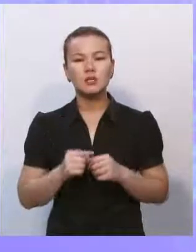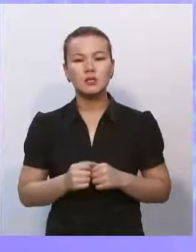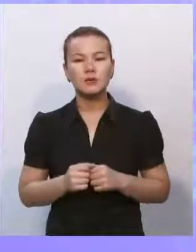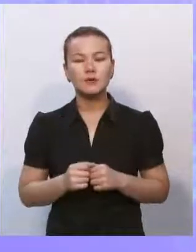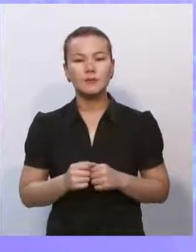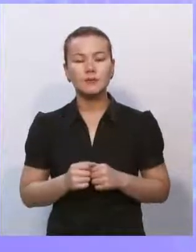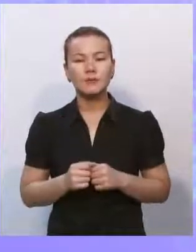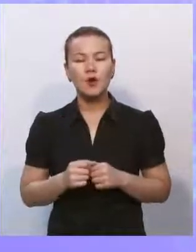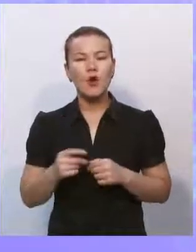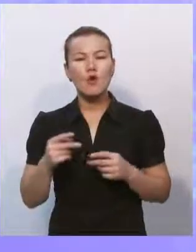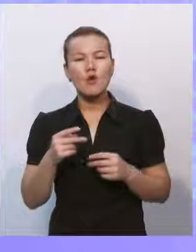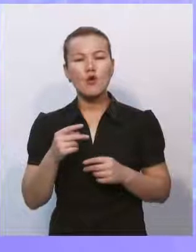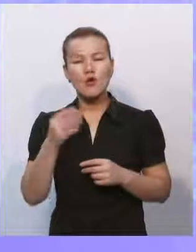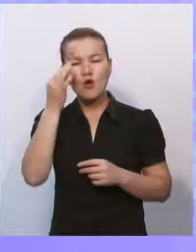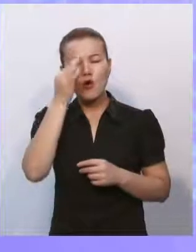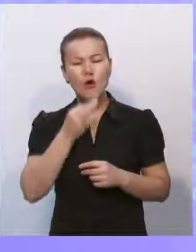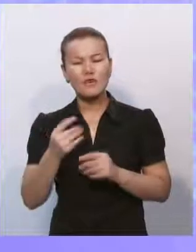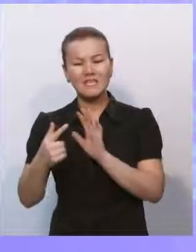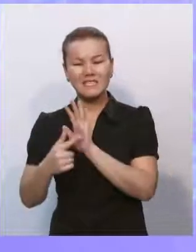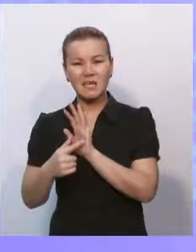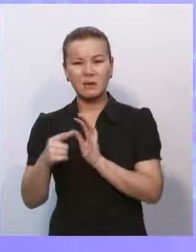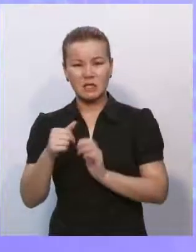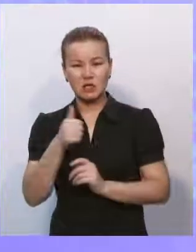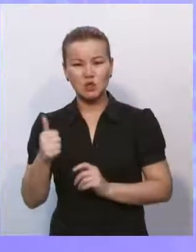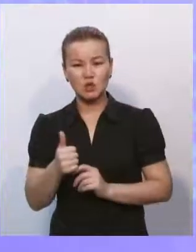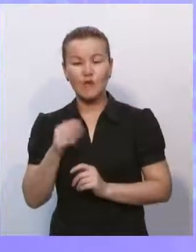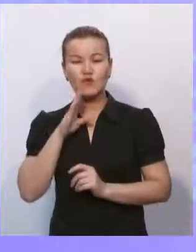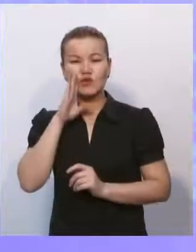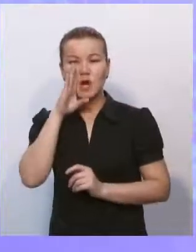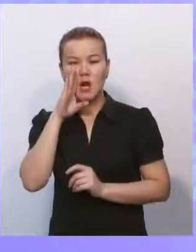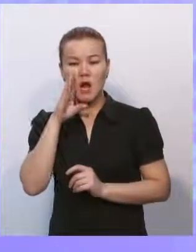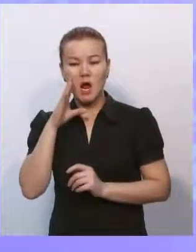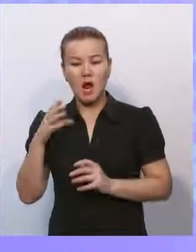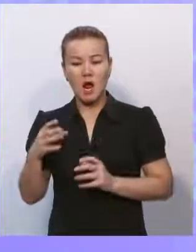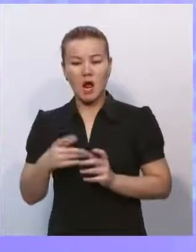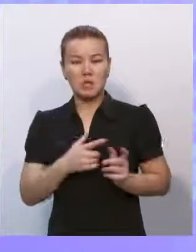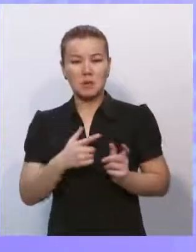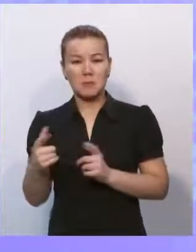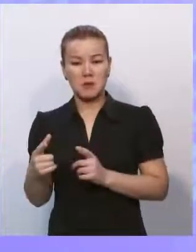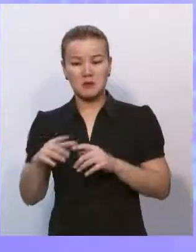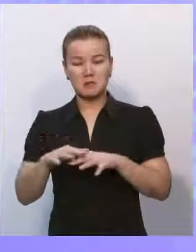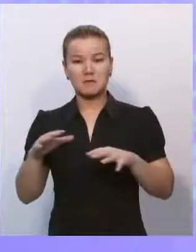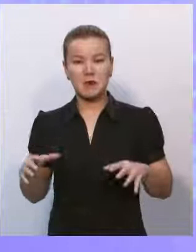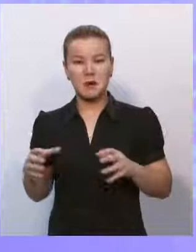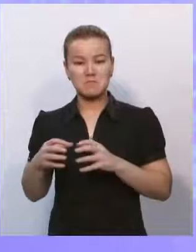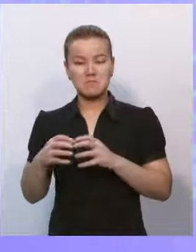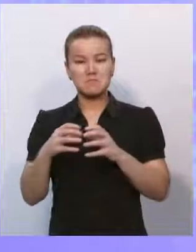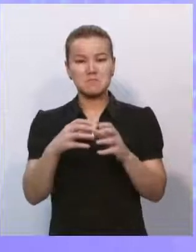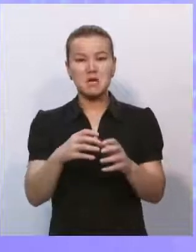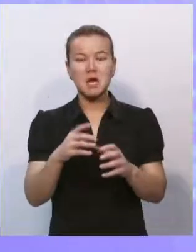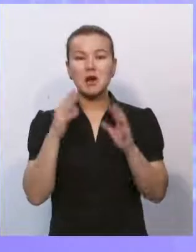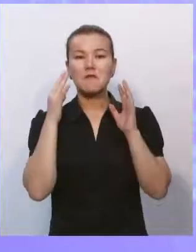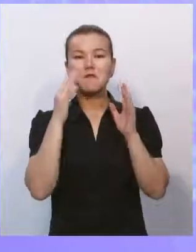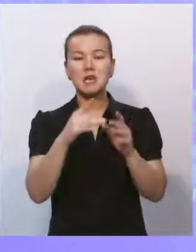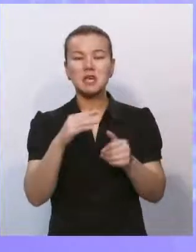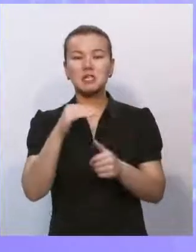ровно в семь часов утра собралась а детвора за грибами в